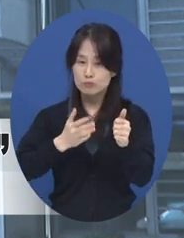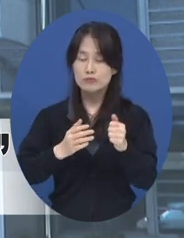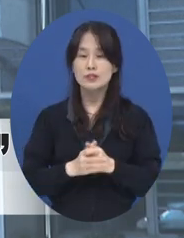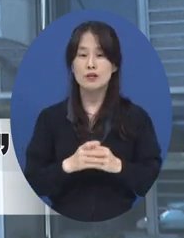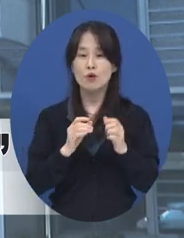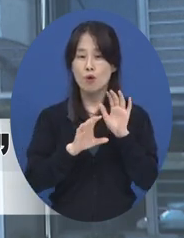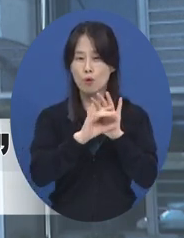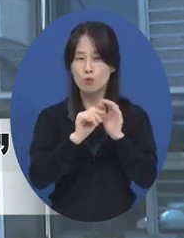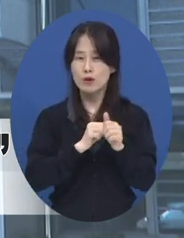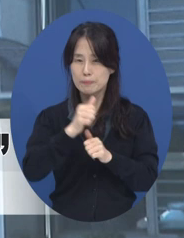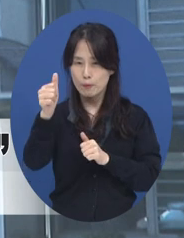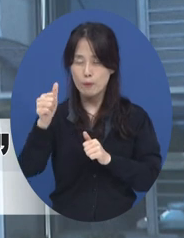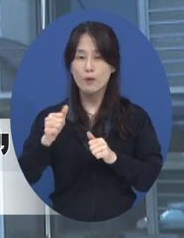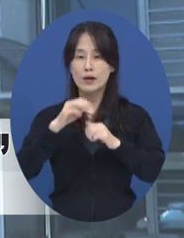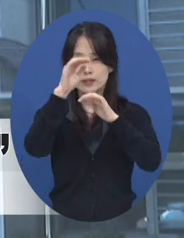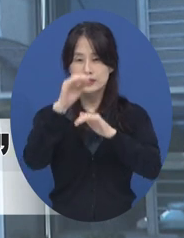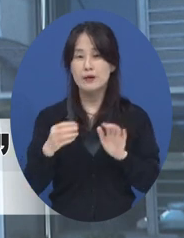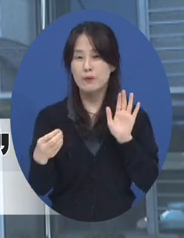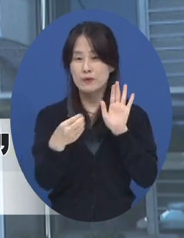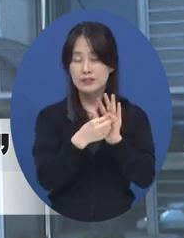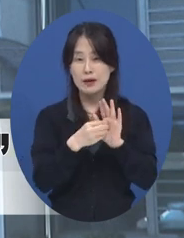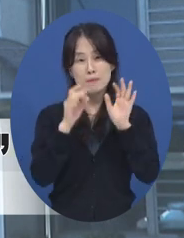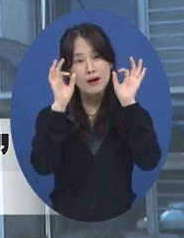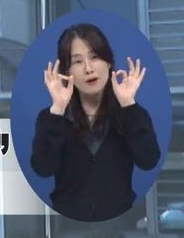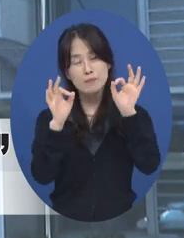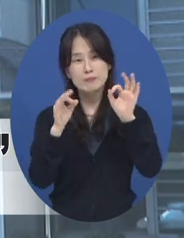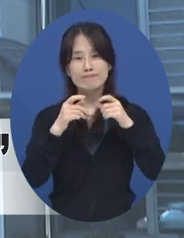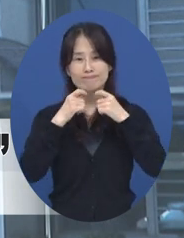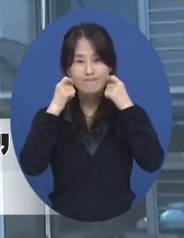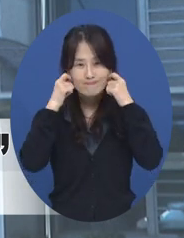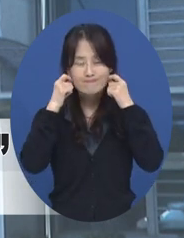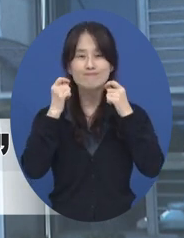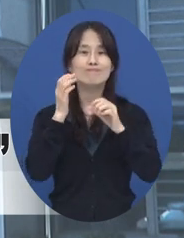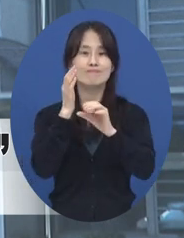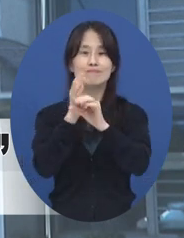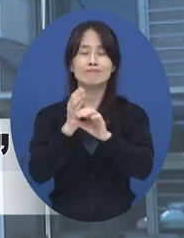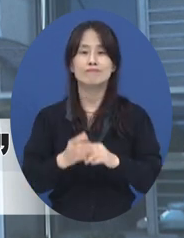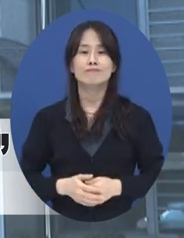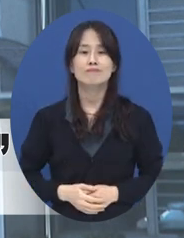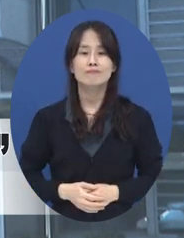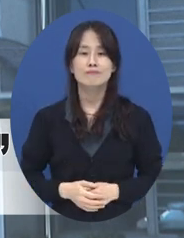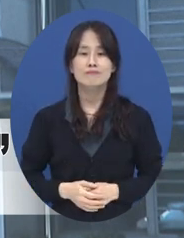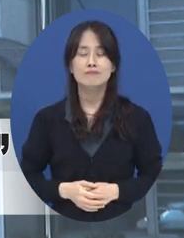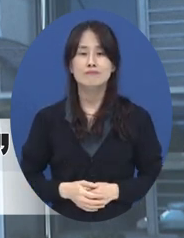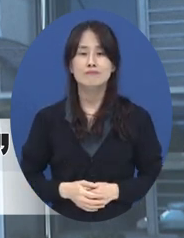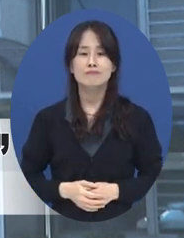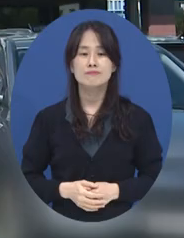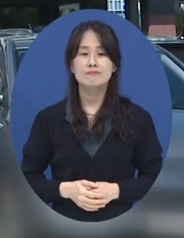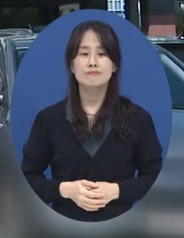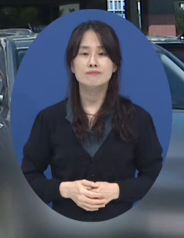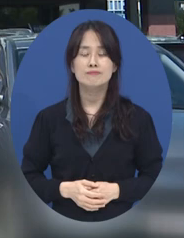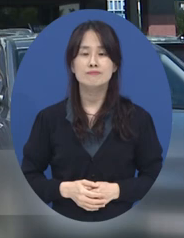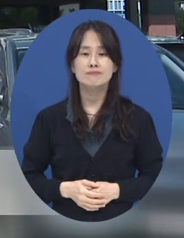코로나19를 극복하자는 메시지를 담아내 눈길을 끌고 있습니다. 구영슬 기자가 현장 취재했습니다.